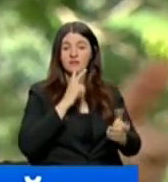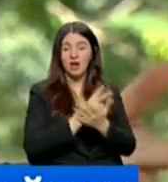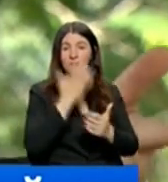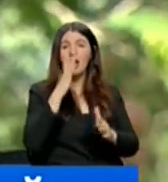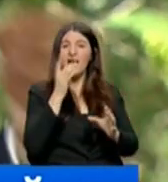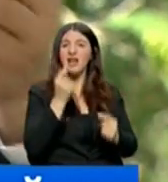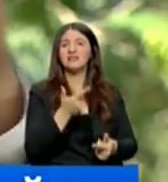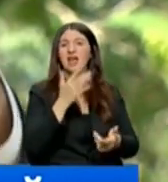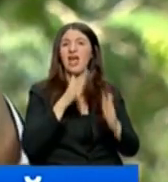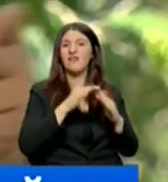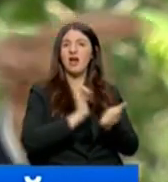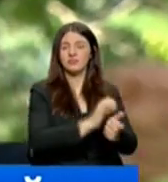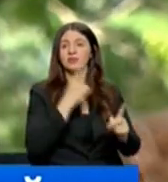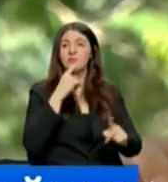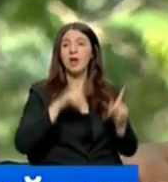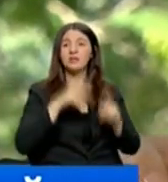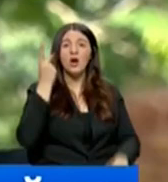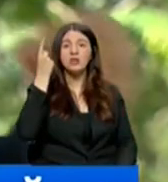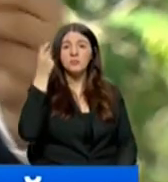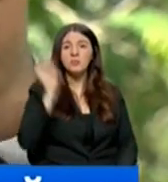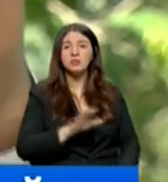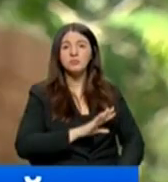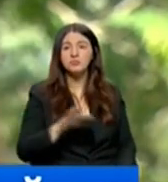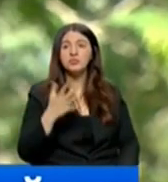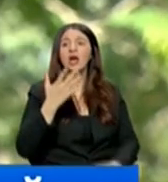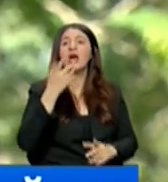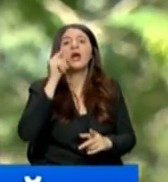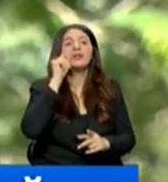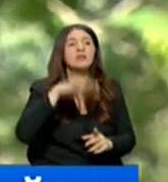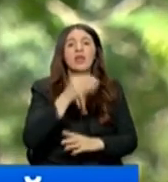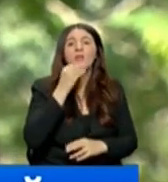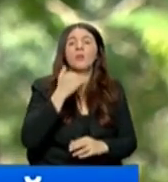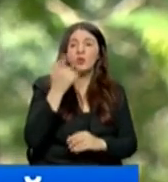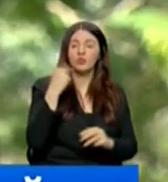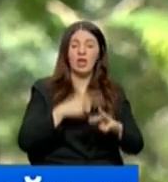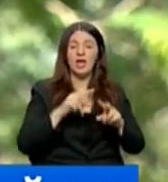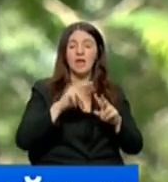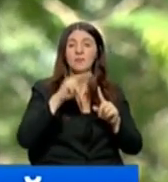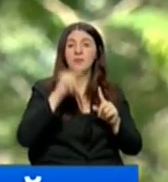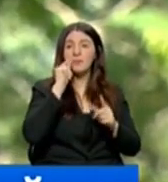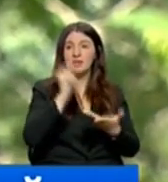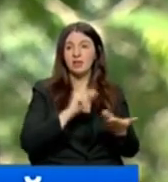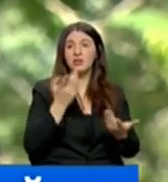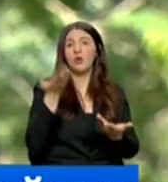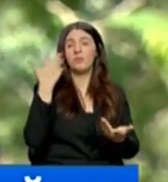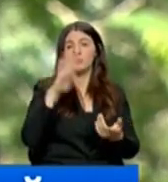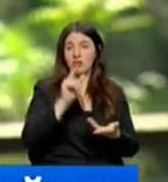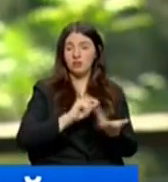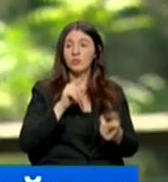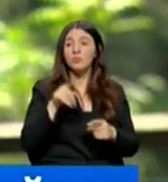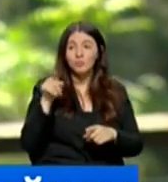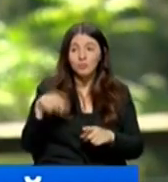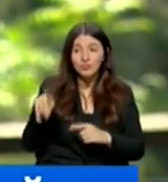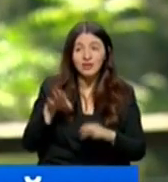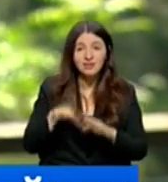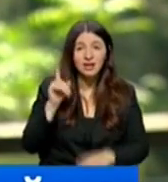olmazsa ev hapsi diye. Evet. Bazıları Alzheimer olmuş. Bazıları yemek yemiyor. Dün Emin Çöleşen yazdı önceki. Geçen hafta Saygı Öztürk yazdı. Evet, bunlar adalet midir